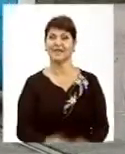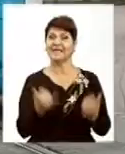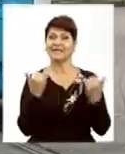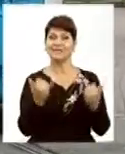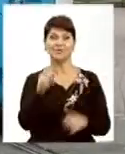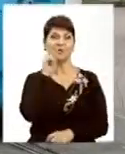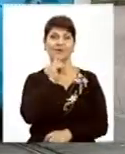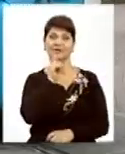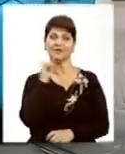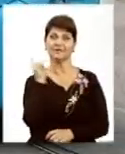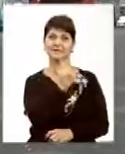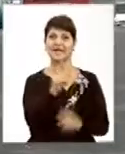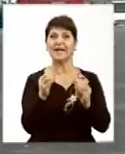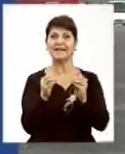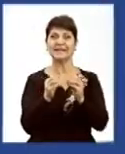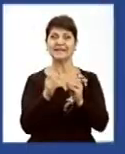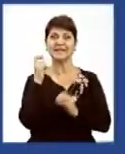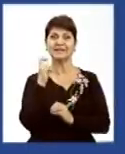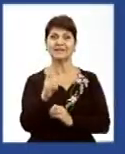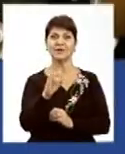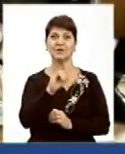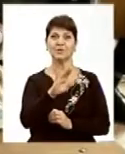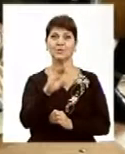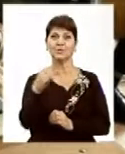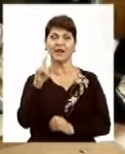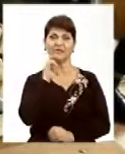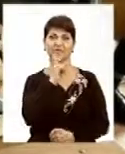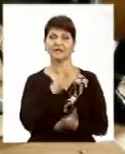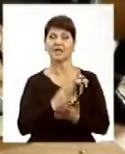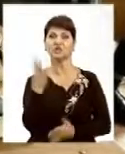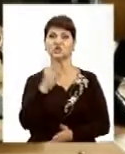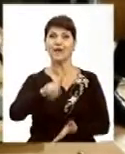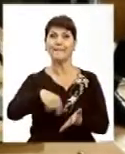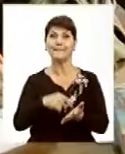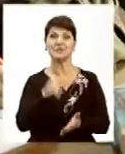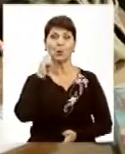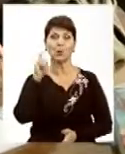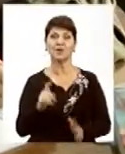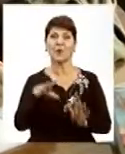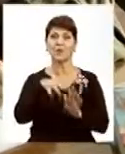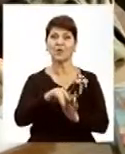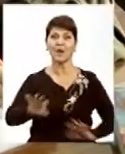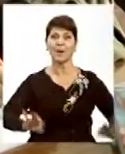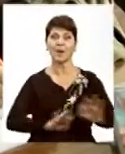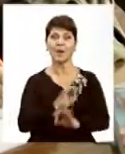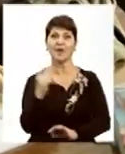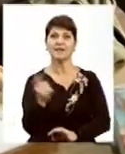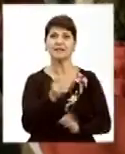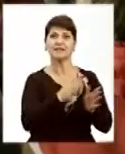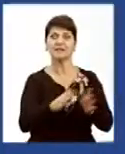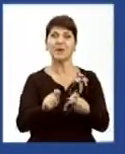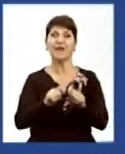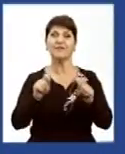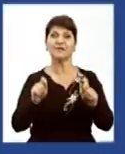Відсьогодні Вінницею курсуватиме 10-й трамвай «Вінвей». Вінниця стала четвертим містом України, де впроваджується проєкт єдиної системи